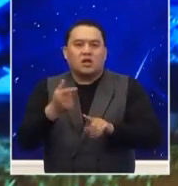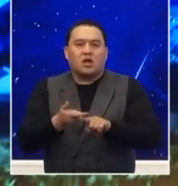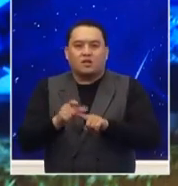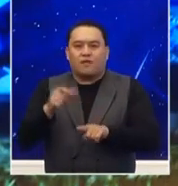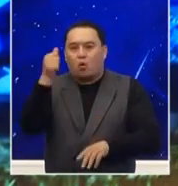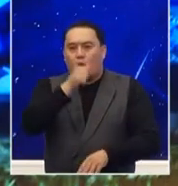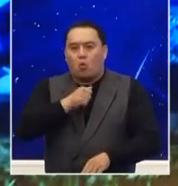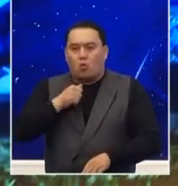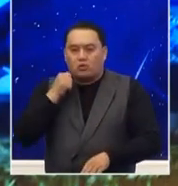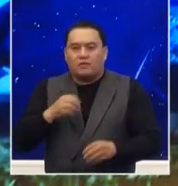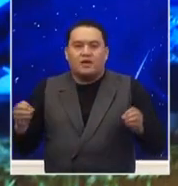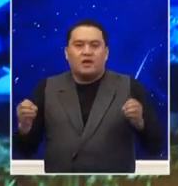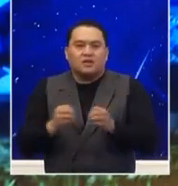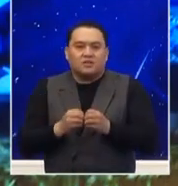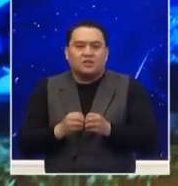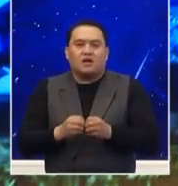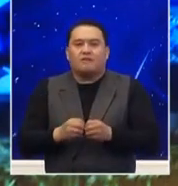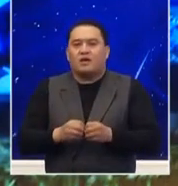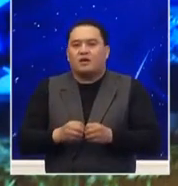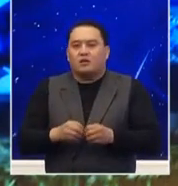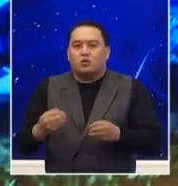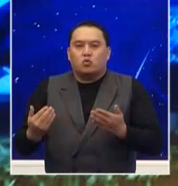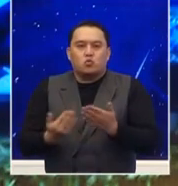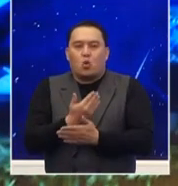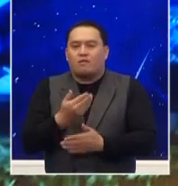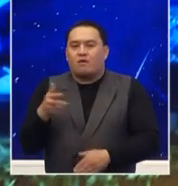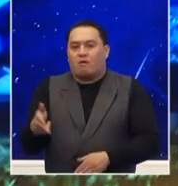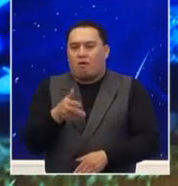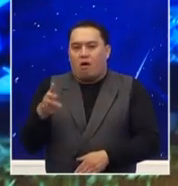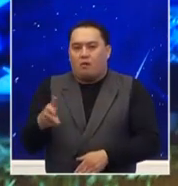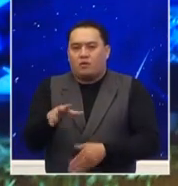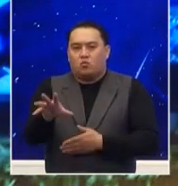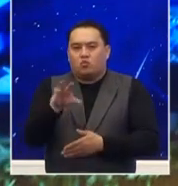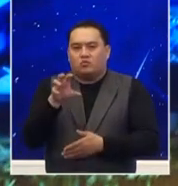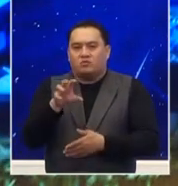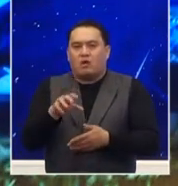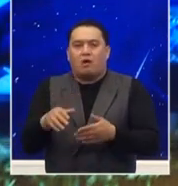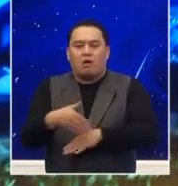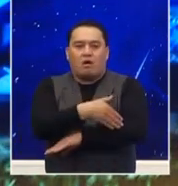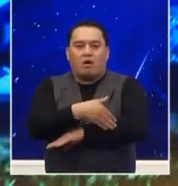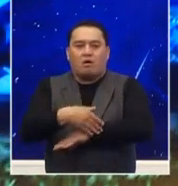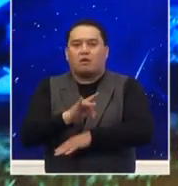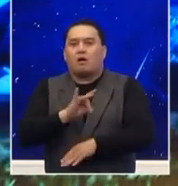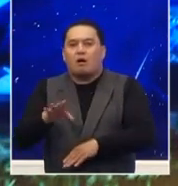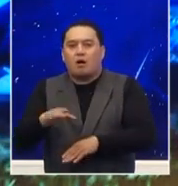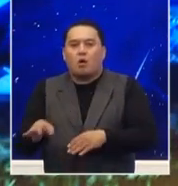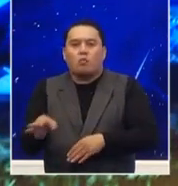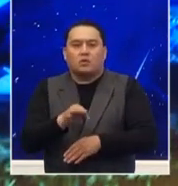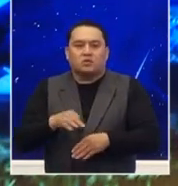начала текущего года. Все ДТП зафиксированы на новые камеры видеофиксации, установленные на трассах республиканского и